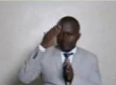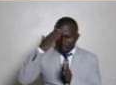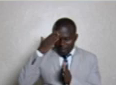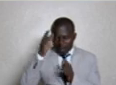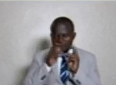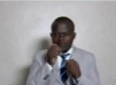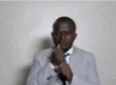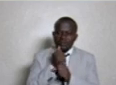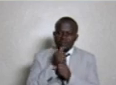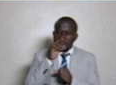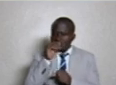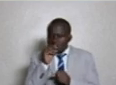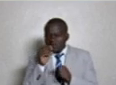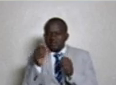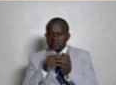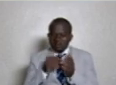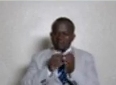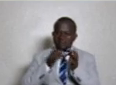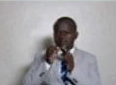zisubirwamo buri gihe.